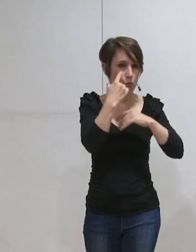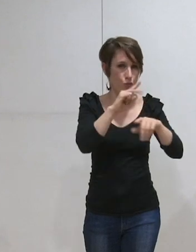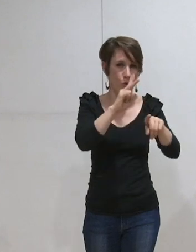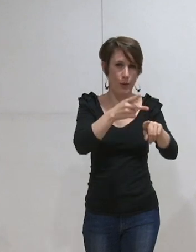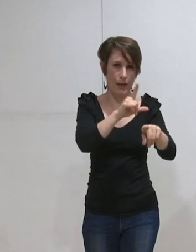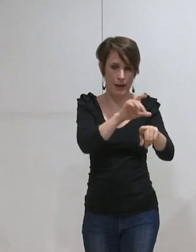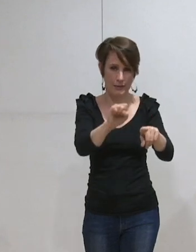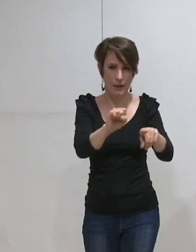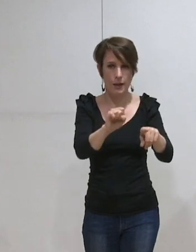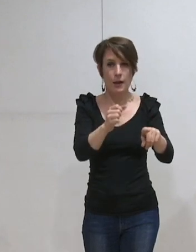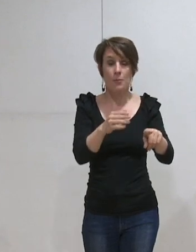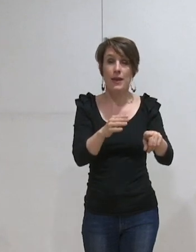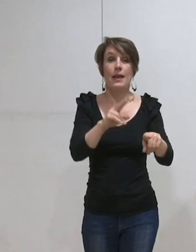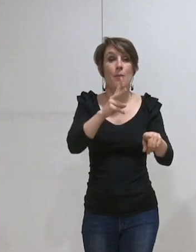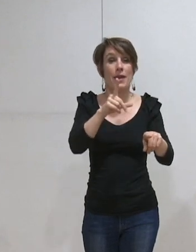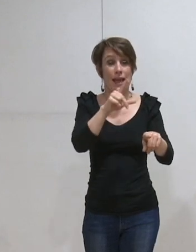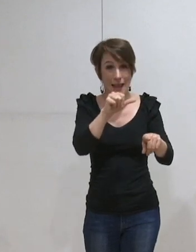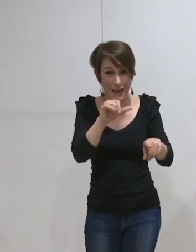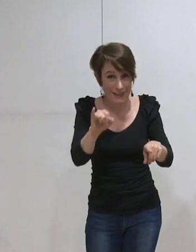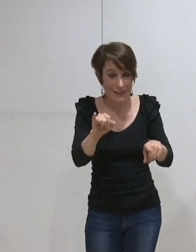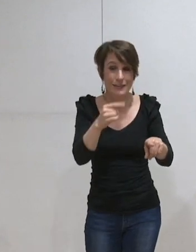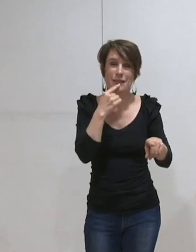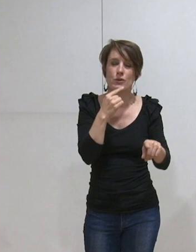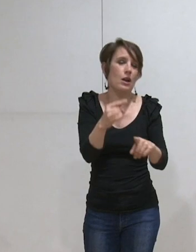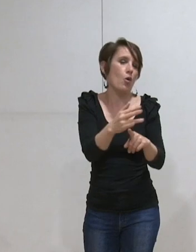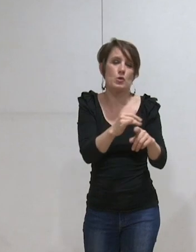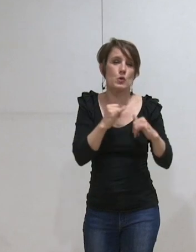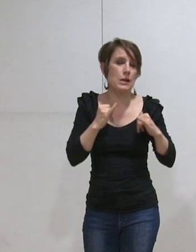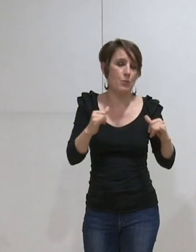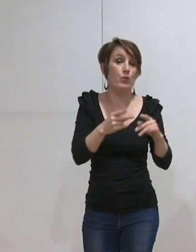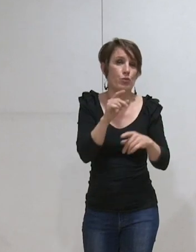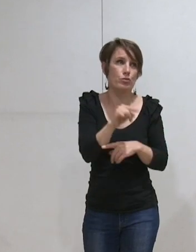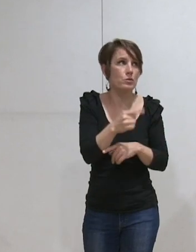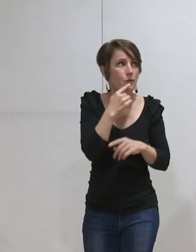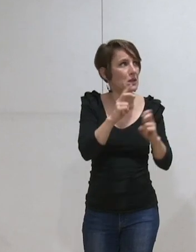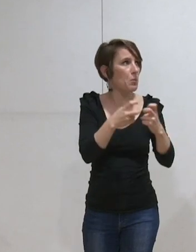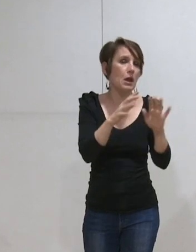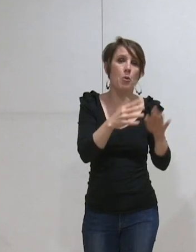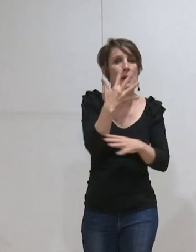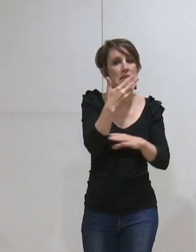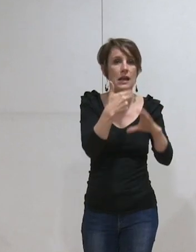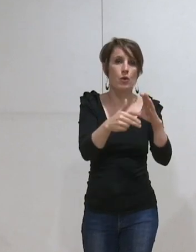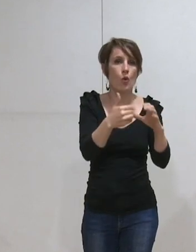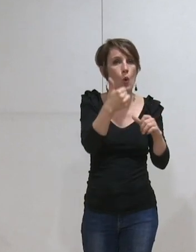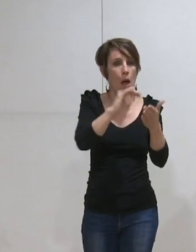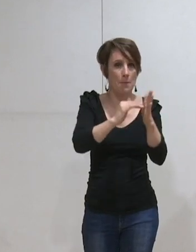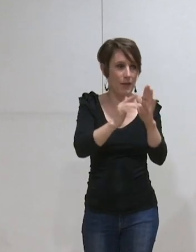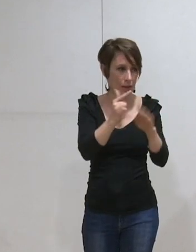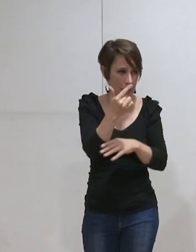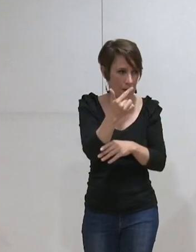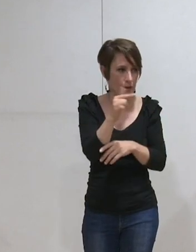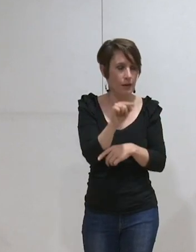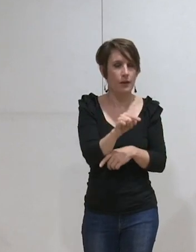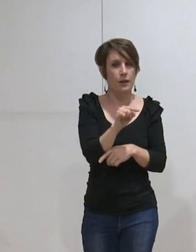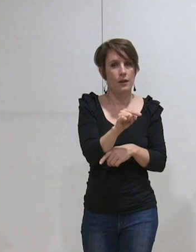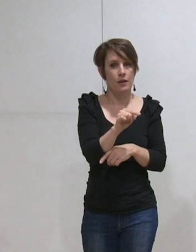pour donc les plai donc les plus sociaux ils sont aujourd'hui un peu au-dessus des 5 € par mètre carré on voit que le